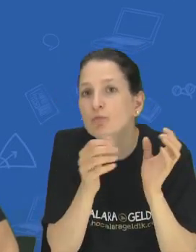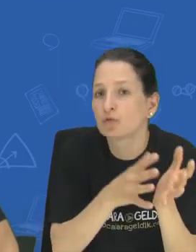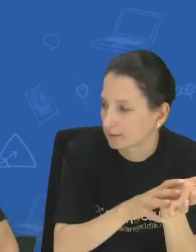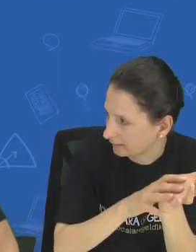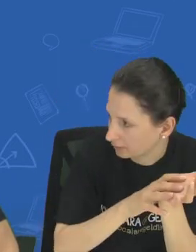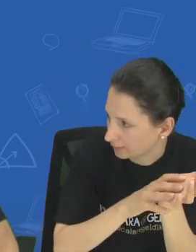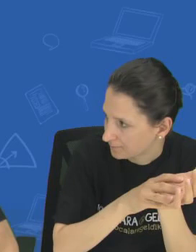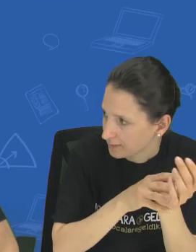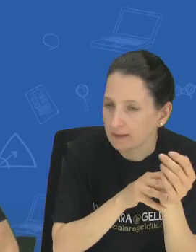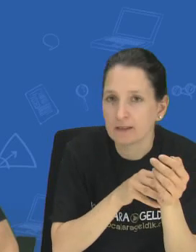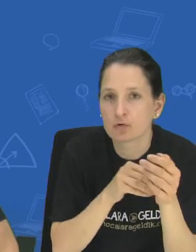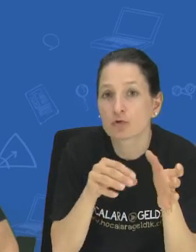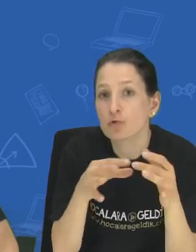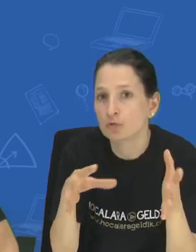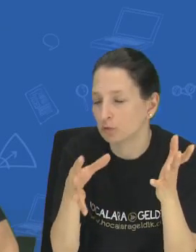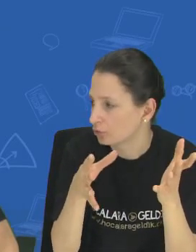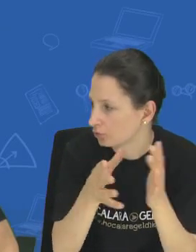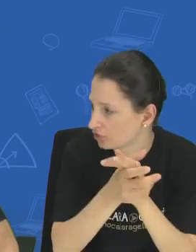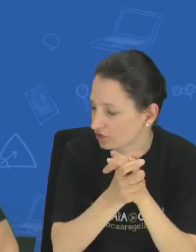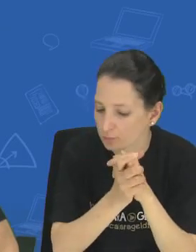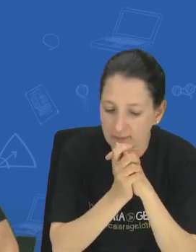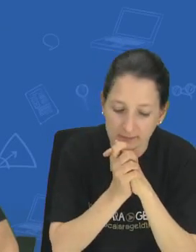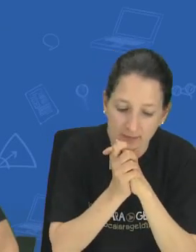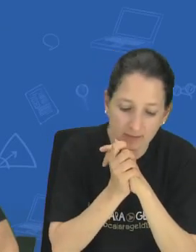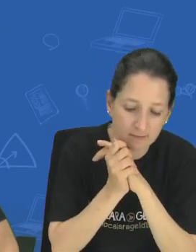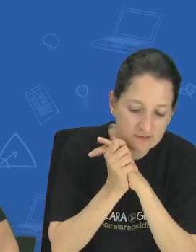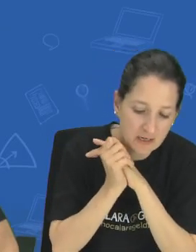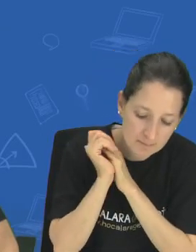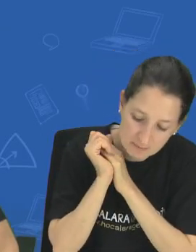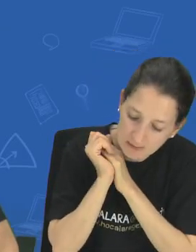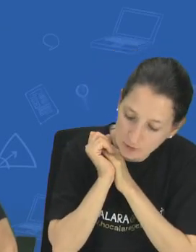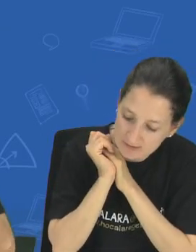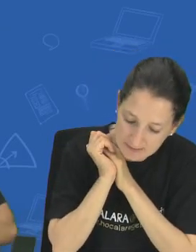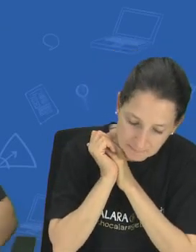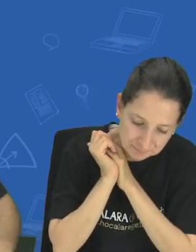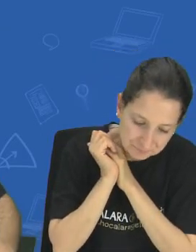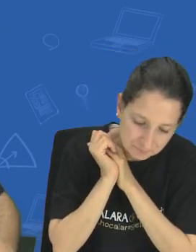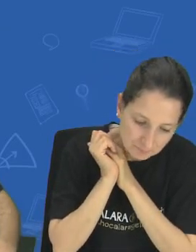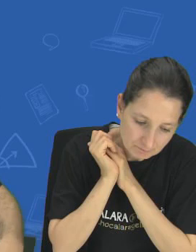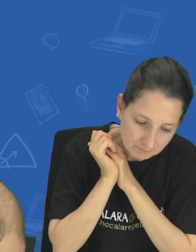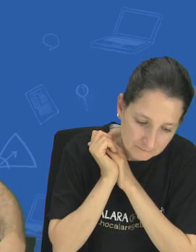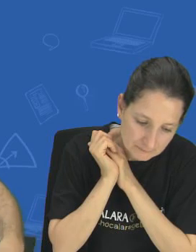yapıyorlar, işin mutfağını da giriyorlar. Çok yönlü çalışma alanına sahip kimya mühendisleri.